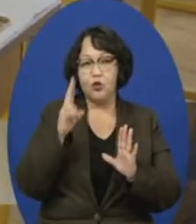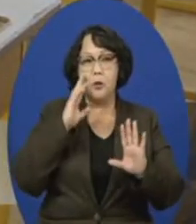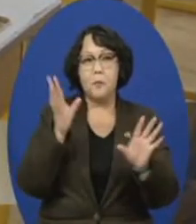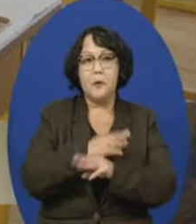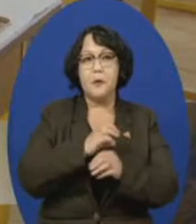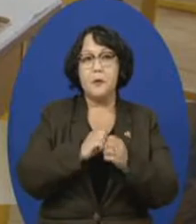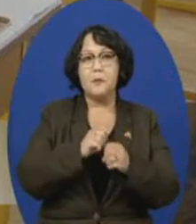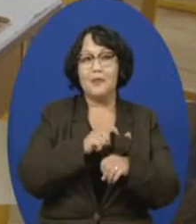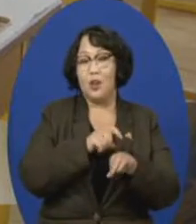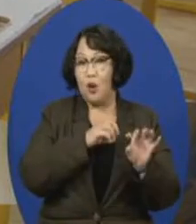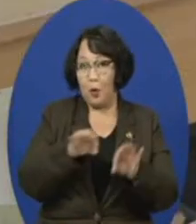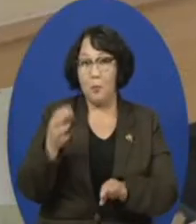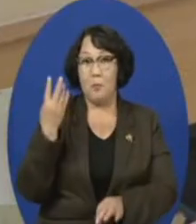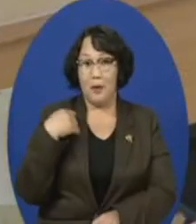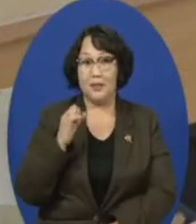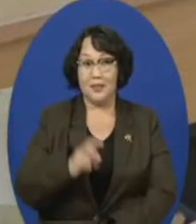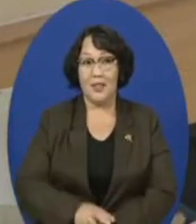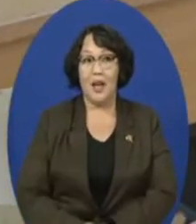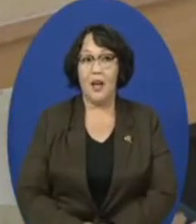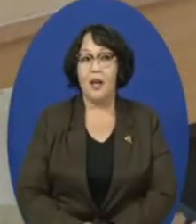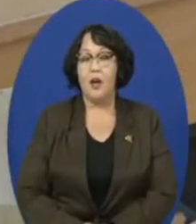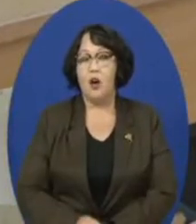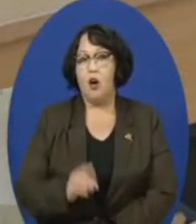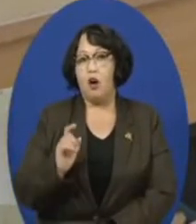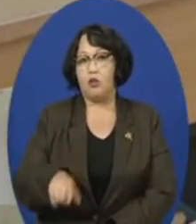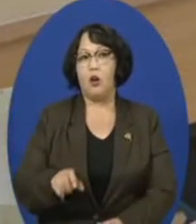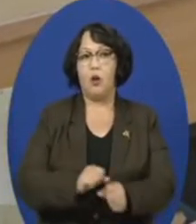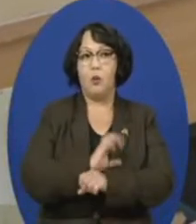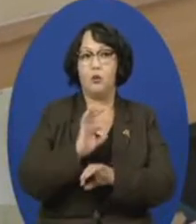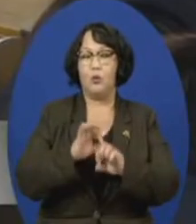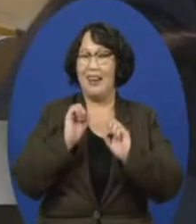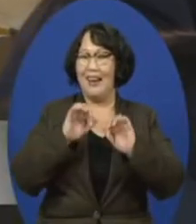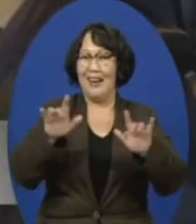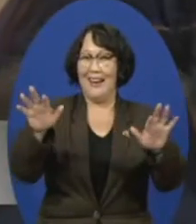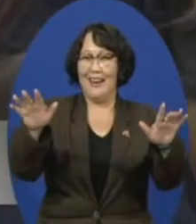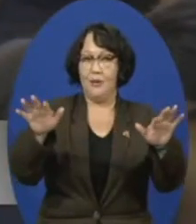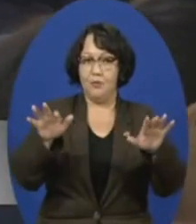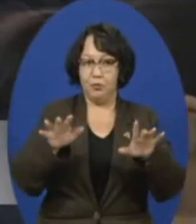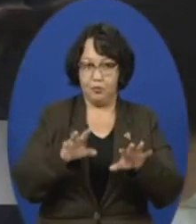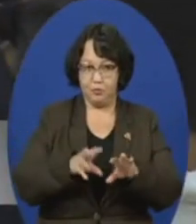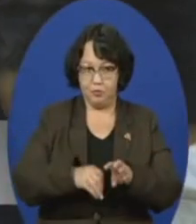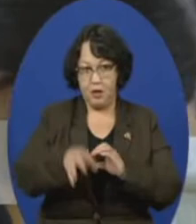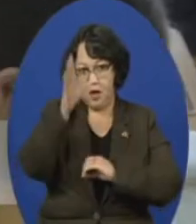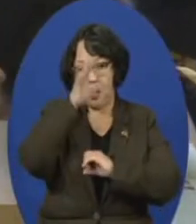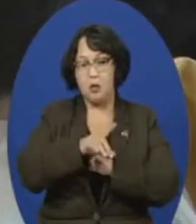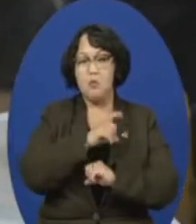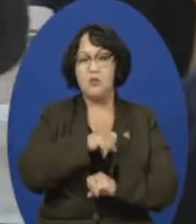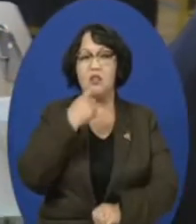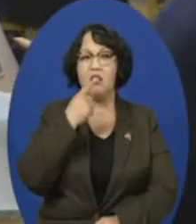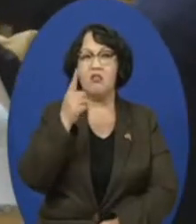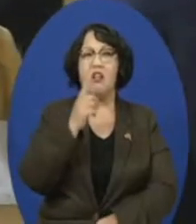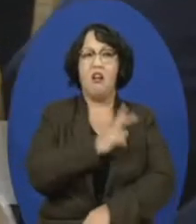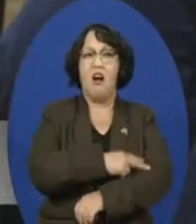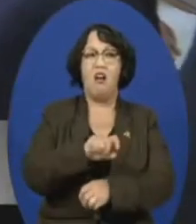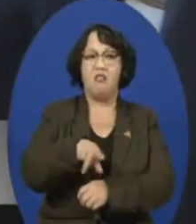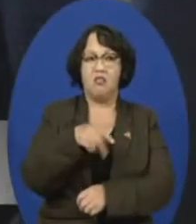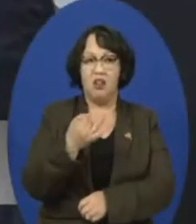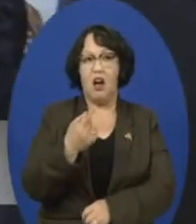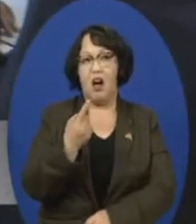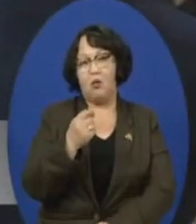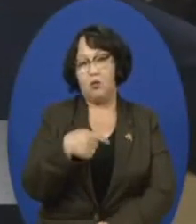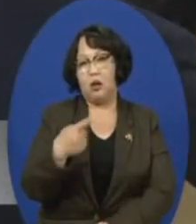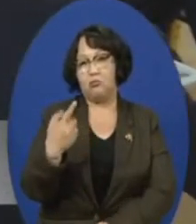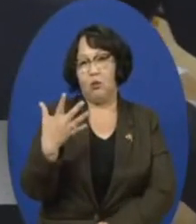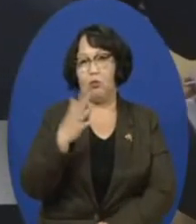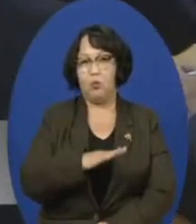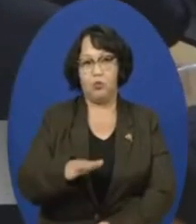зохион байгуулалт саналыг боловсролын үнэлгээний төвөөс гаргажээ. Энээр халдварын тархалт тогтворжих эрдэмтдийн таамаглал байна. Нэг ангид 10-аас 15 хүүгэд шалгалт